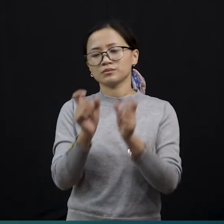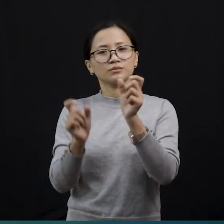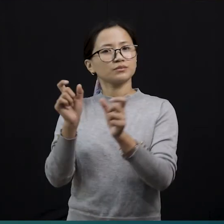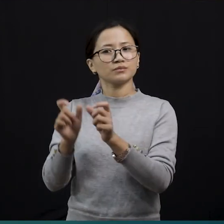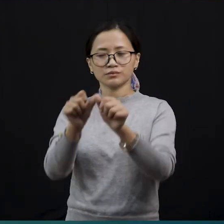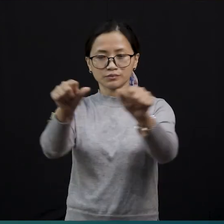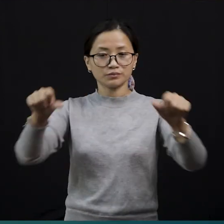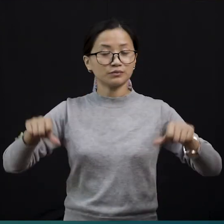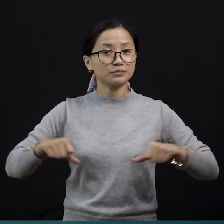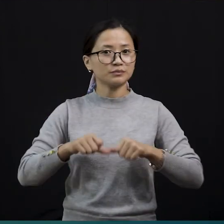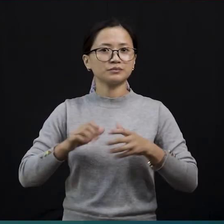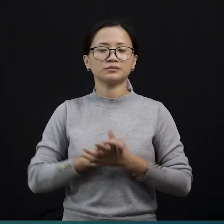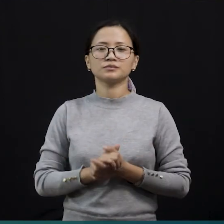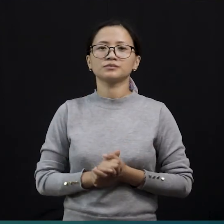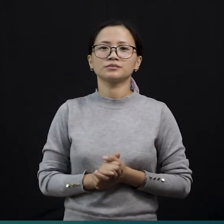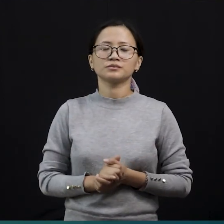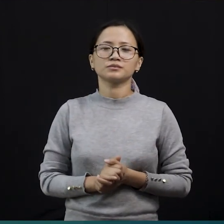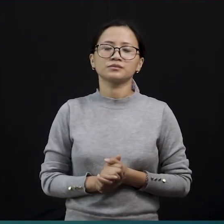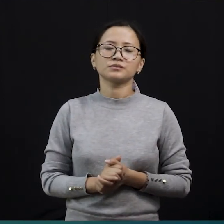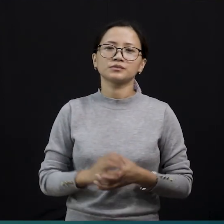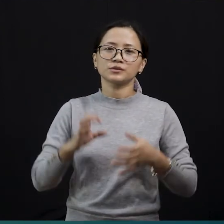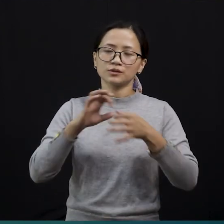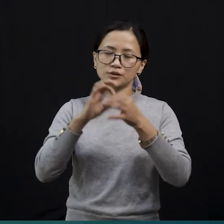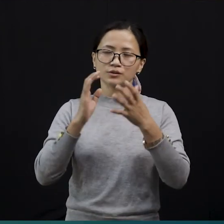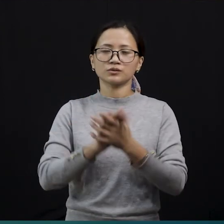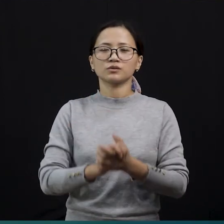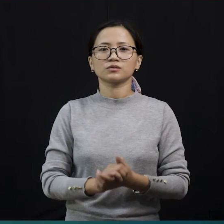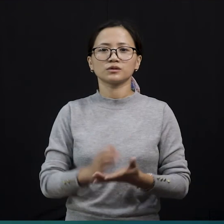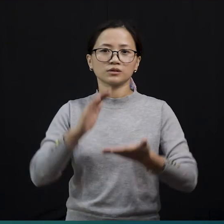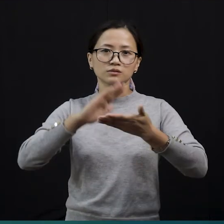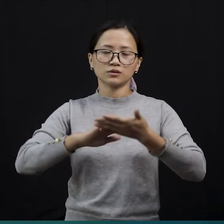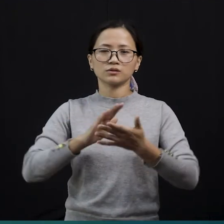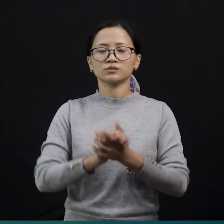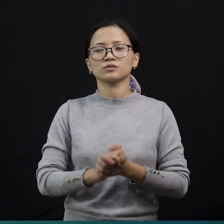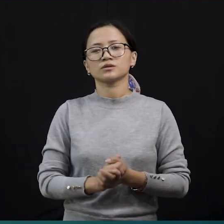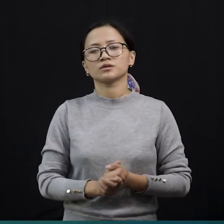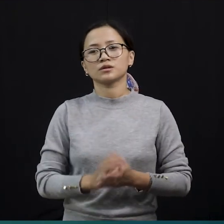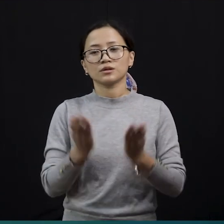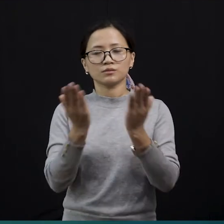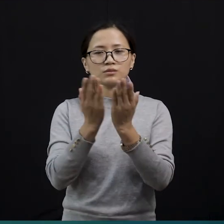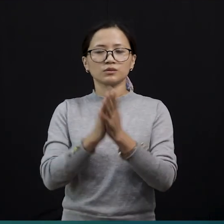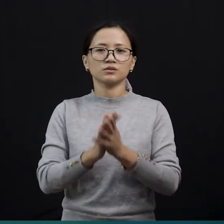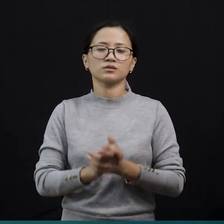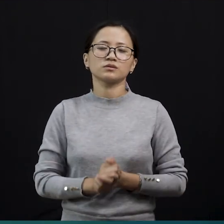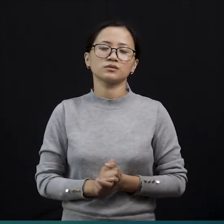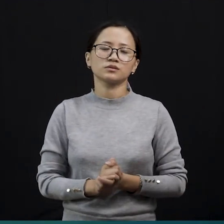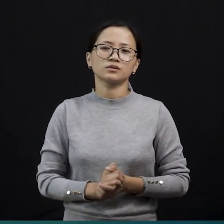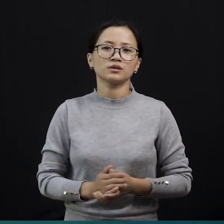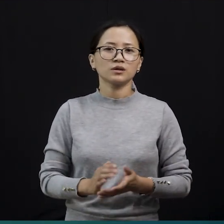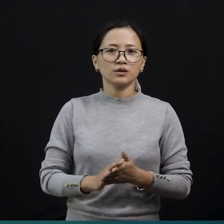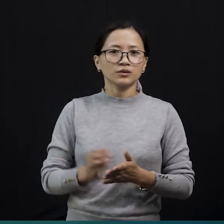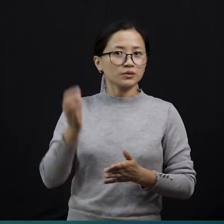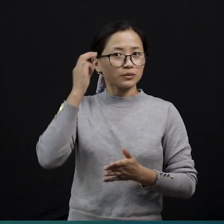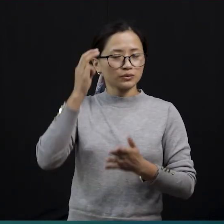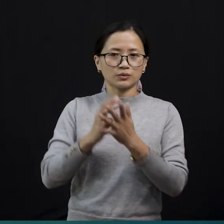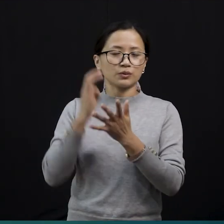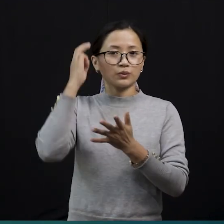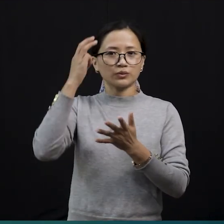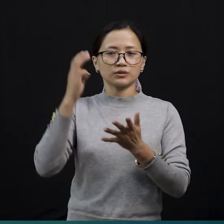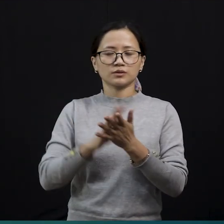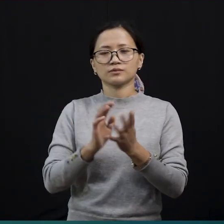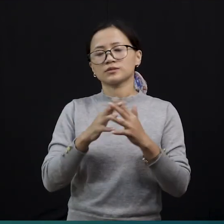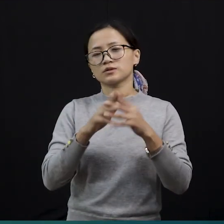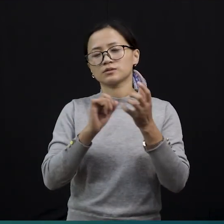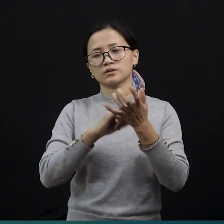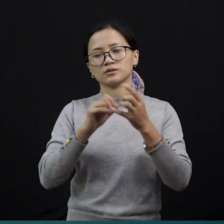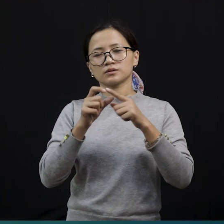like they will they will engage with the books or the knowledge or the wisdom, और शिक्षा बोलते हैं ना हम लोग, शिक्षा तो सबके लिए